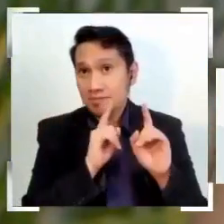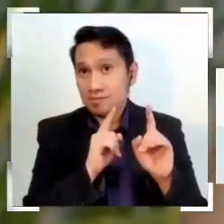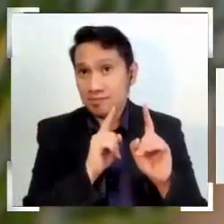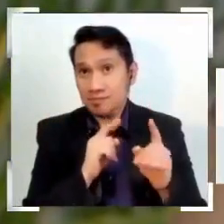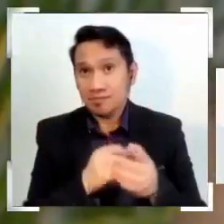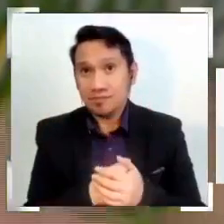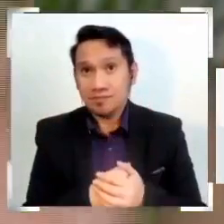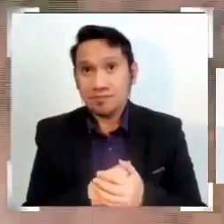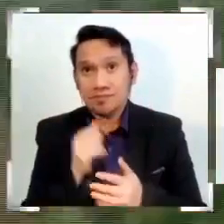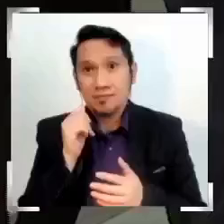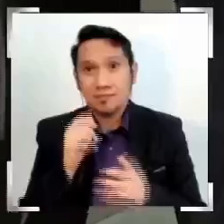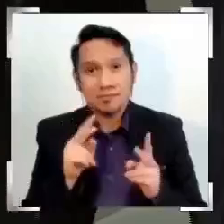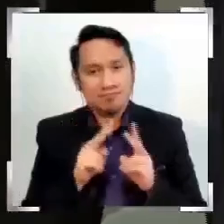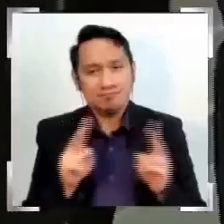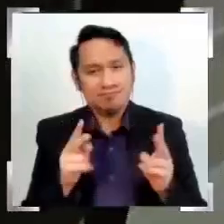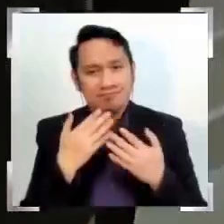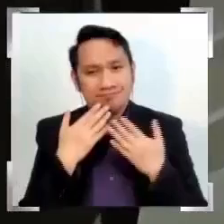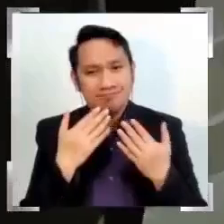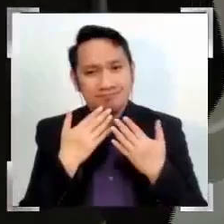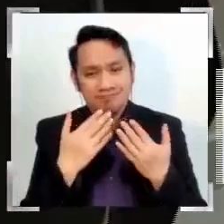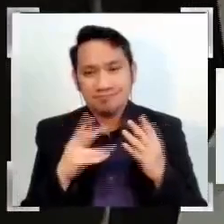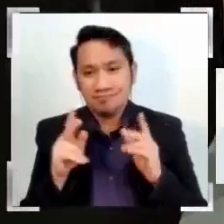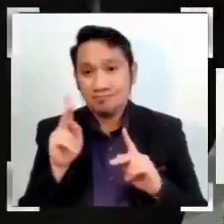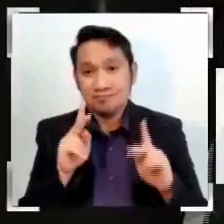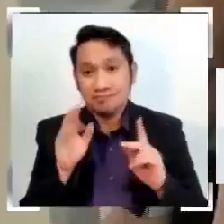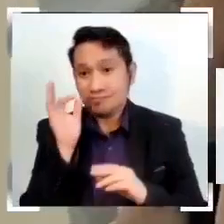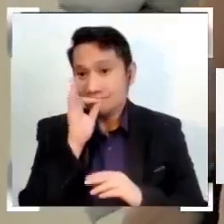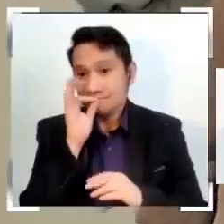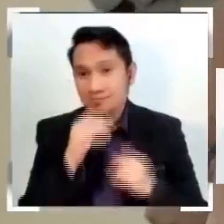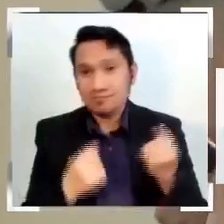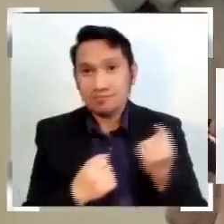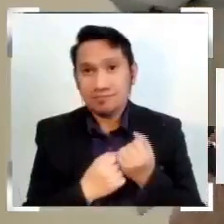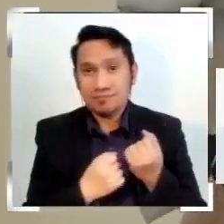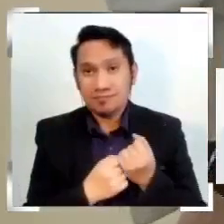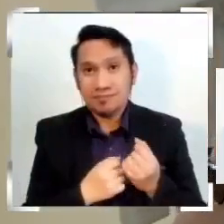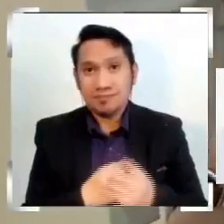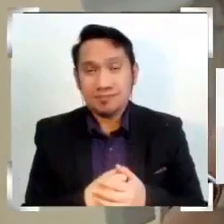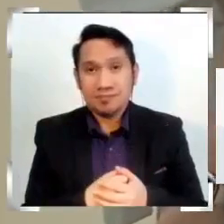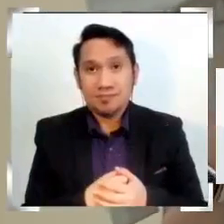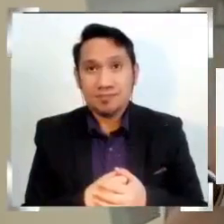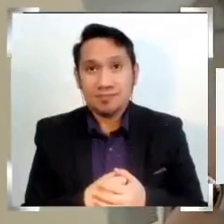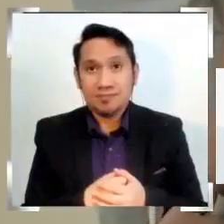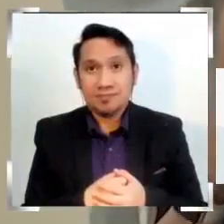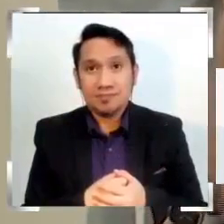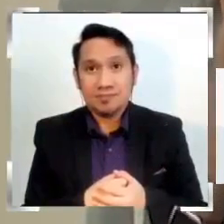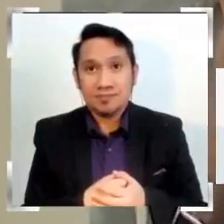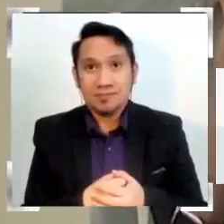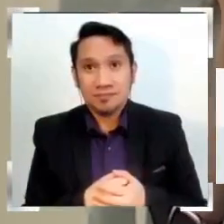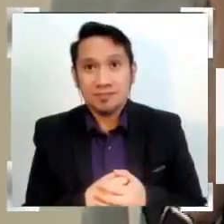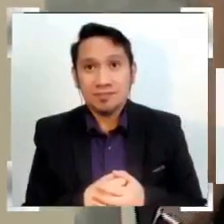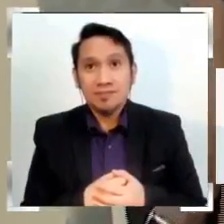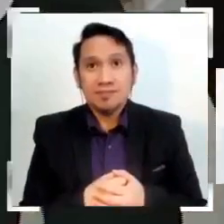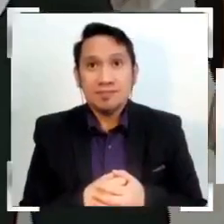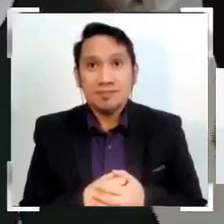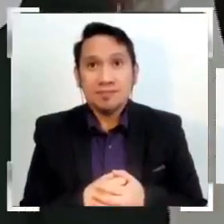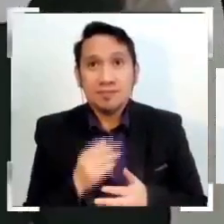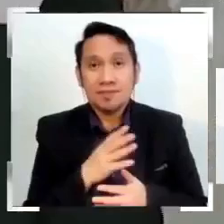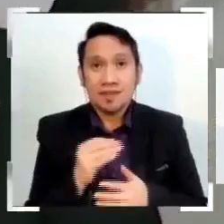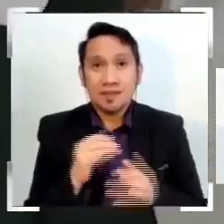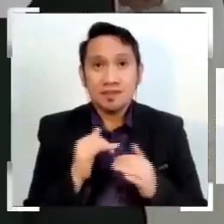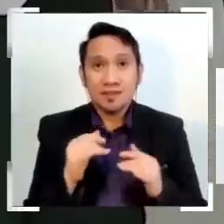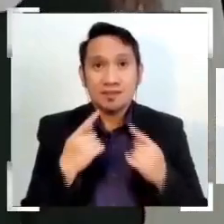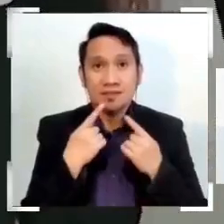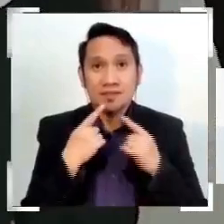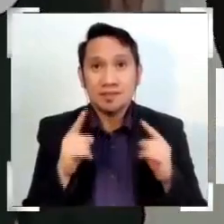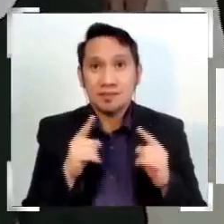niyang pinagpapasalamat. Gaya ng karakter niyang si Doc Annalyn Santos sa Abot Kamay na Pangarap. Achiever din in real life ang